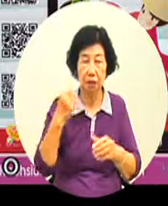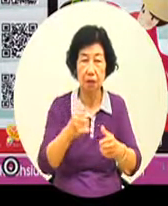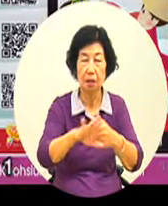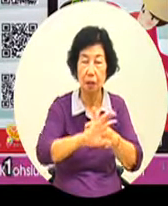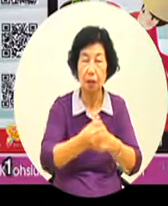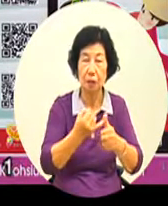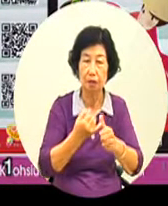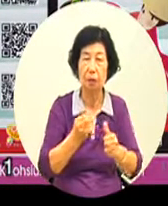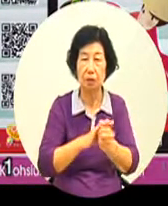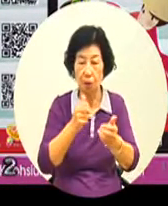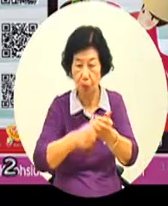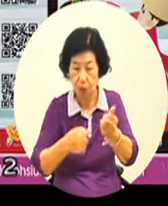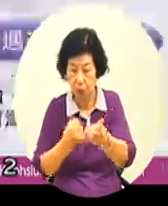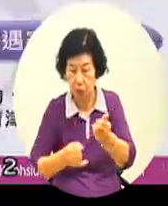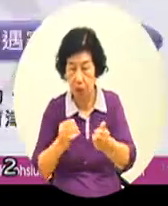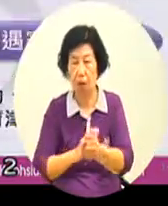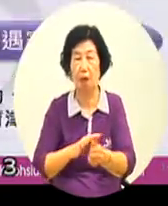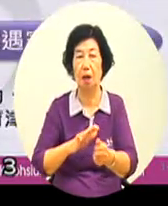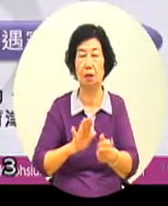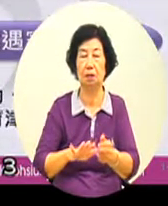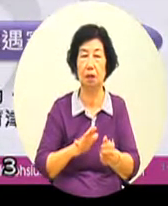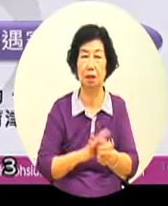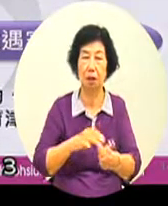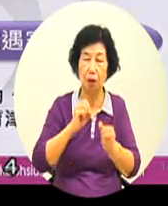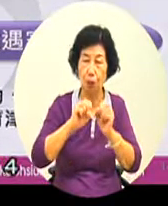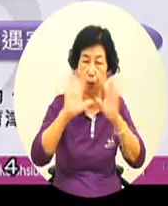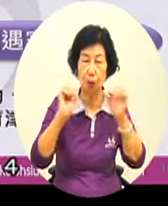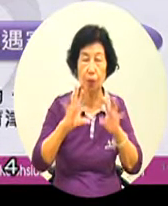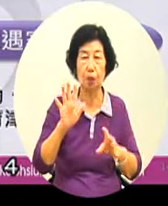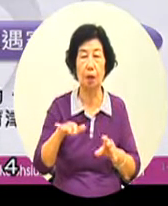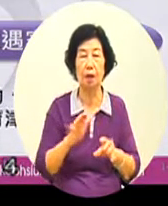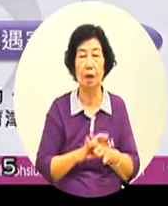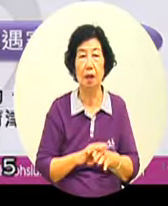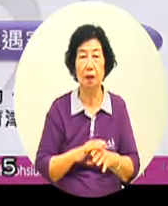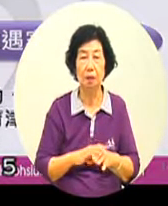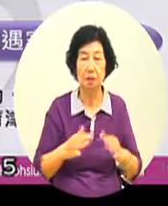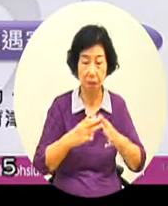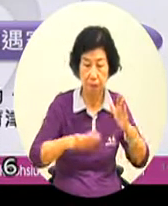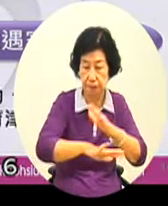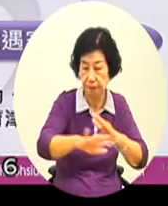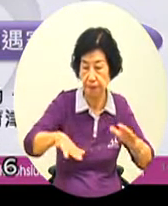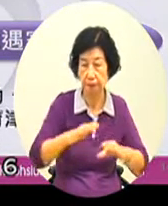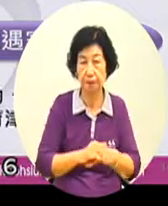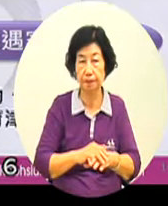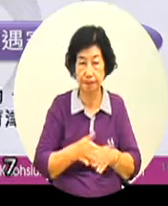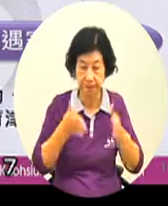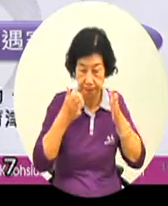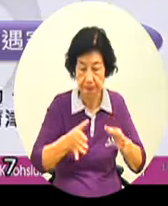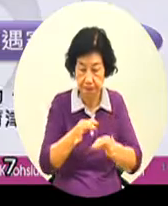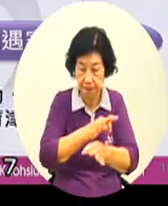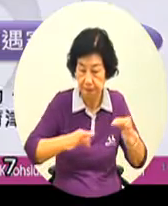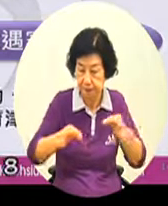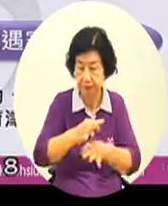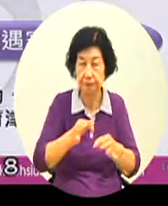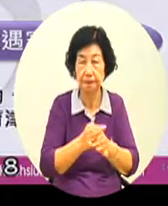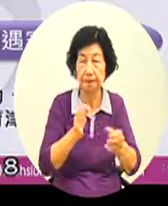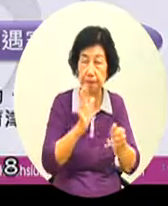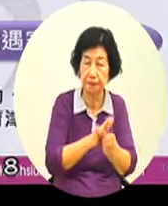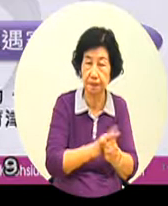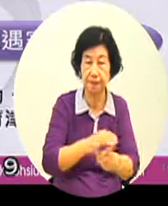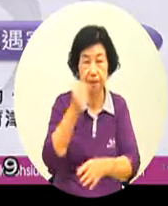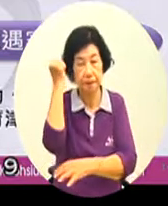以及各项的一个宣导。那针对单亲家庭的部分，我们有针对经济的辅助的部分、居住服务的